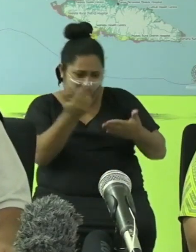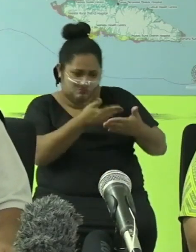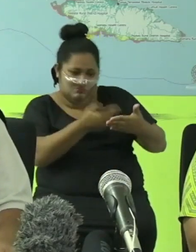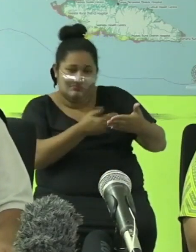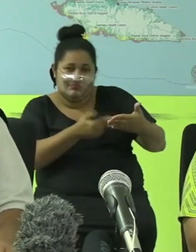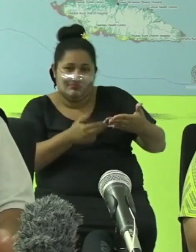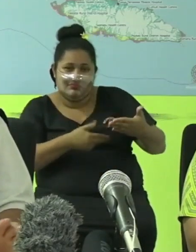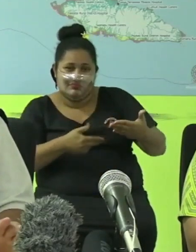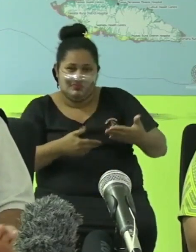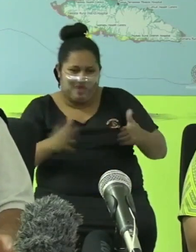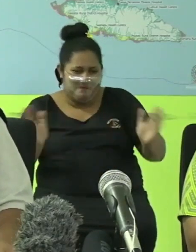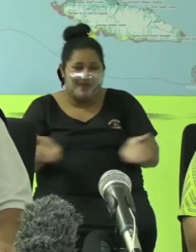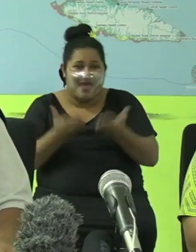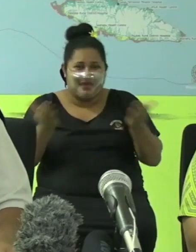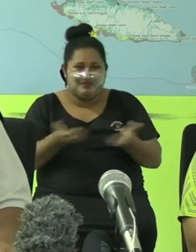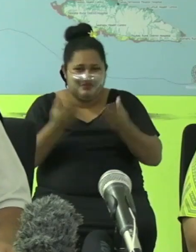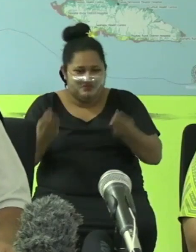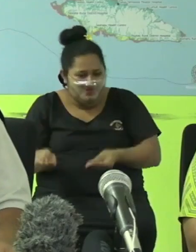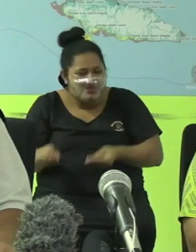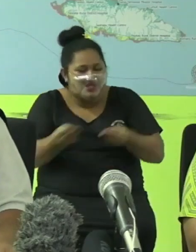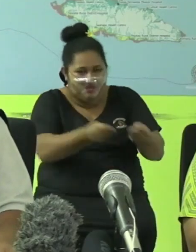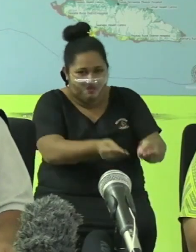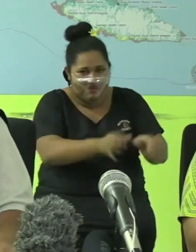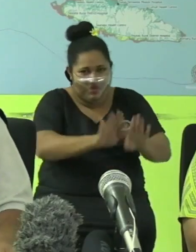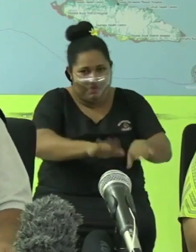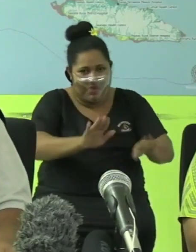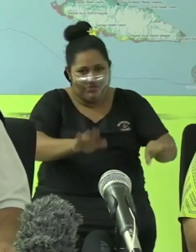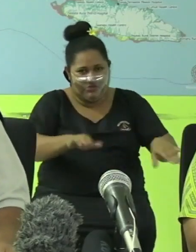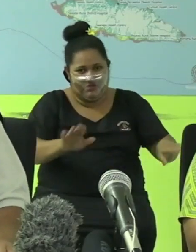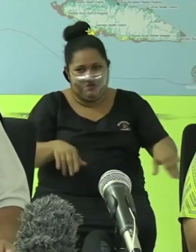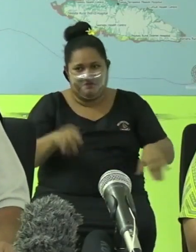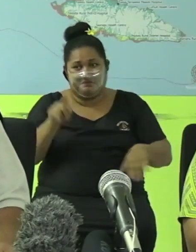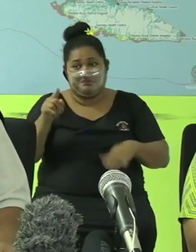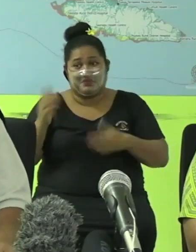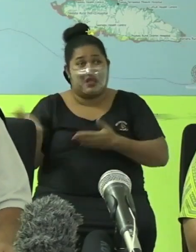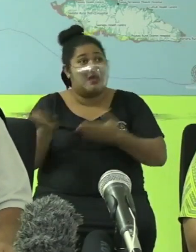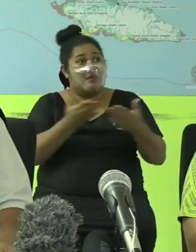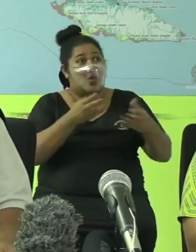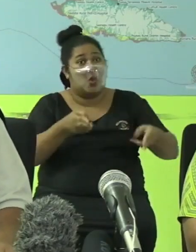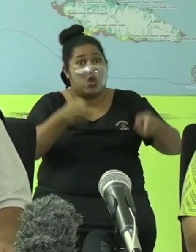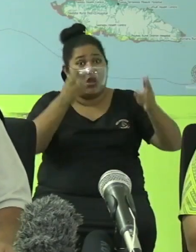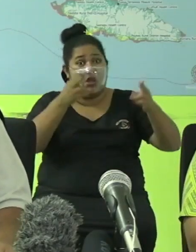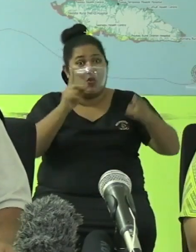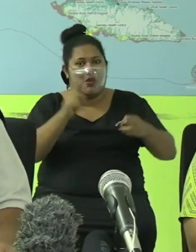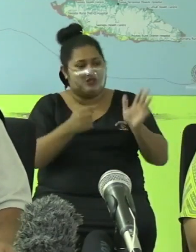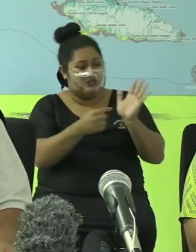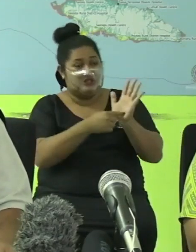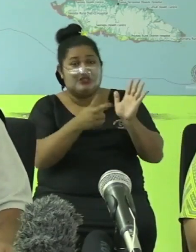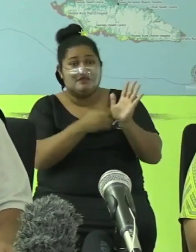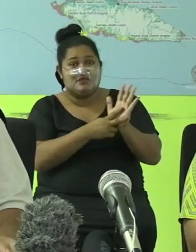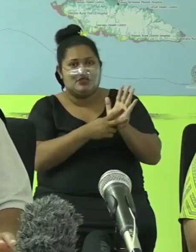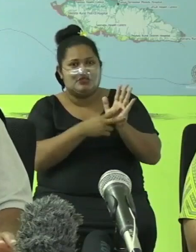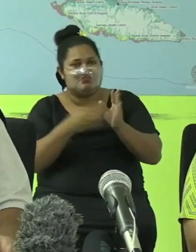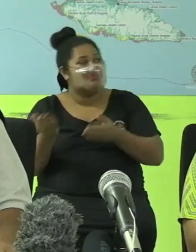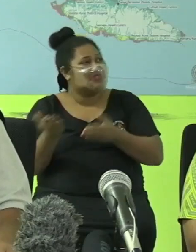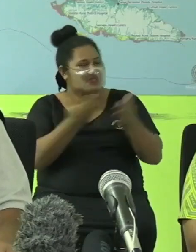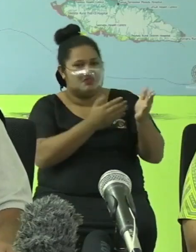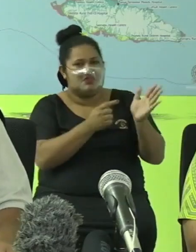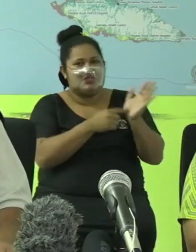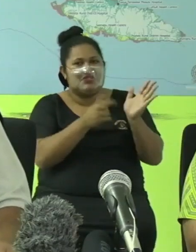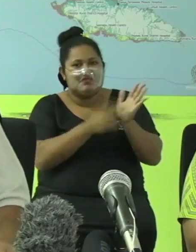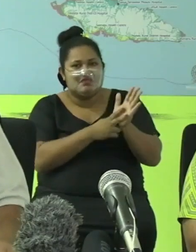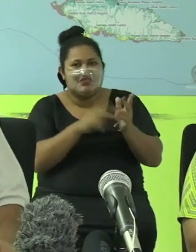wata la fa ua watu tonu le hot ia mai TV ia whai le latou